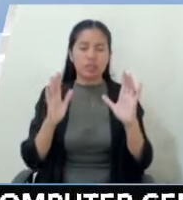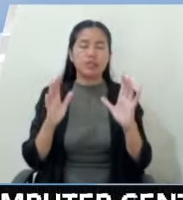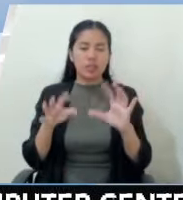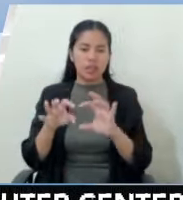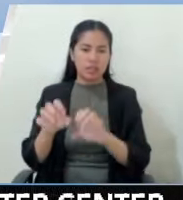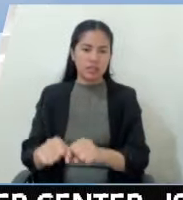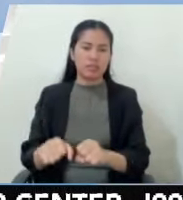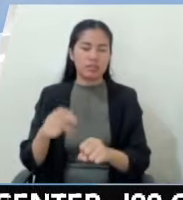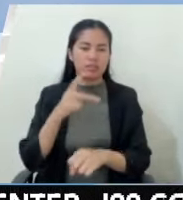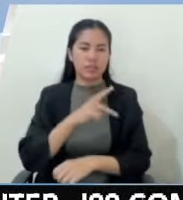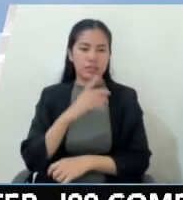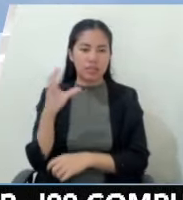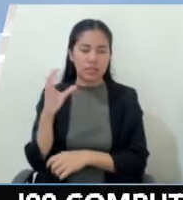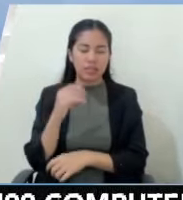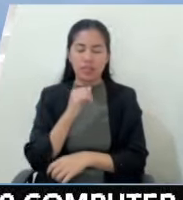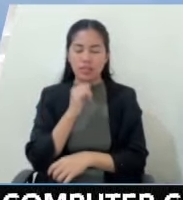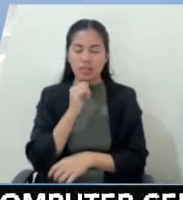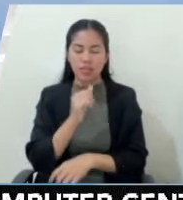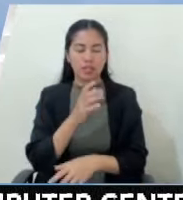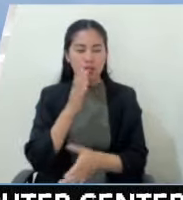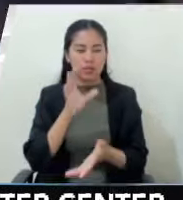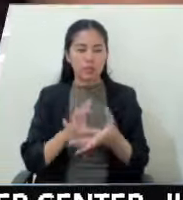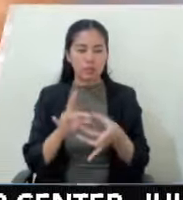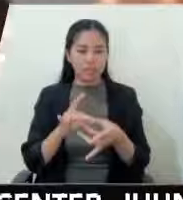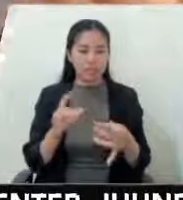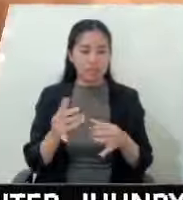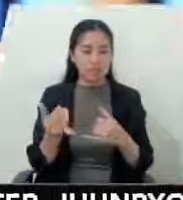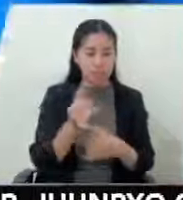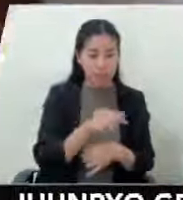Hustisya ang hiling ng asawa ng biktima.